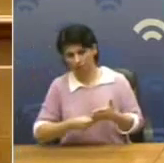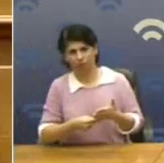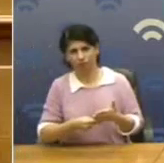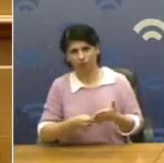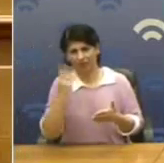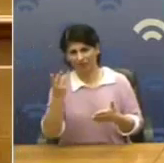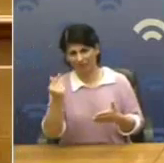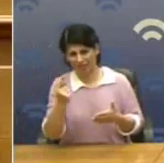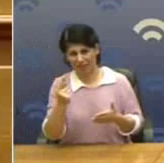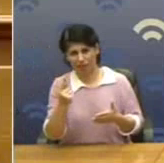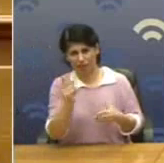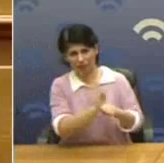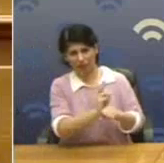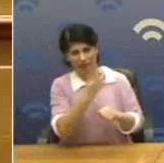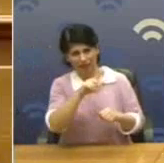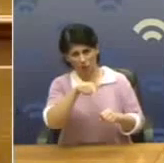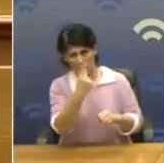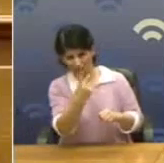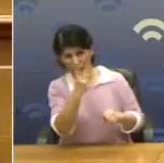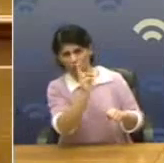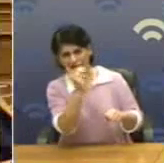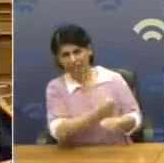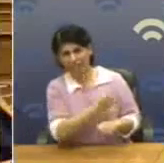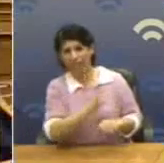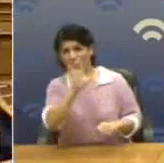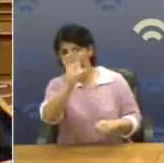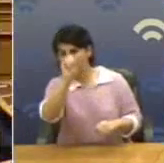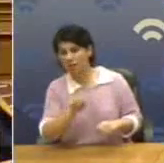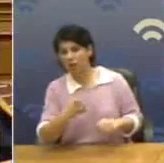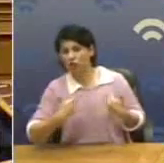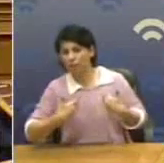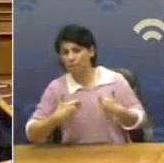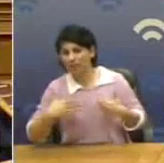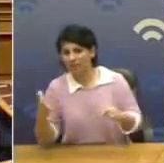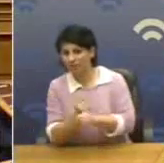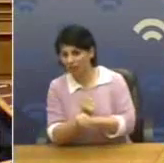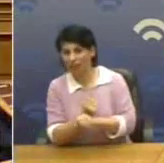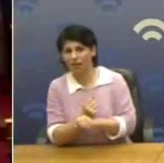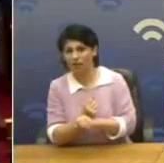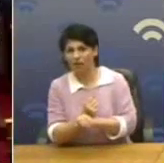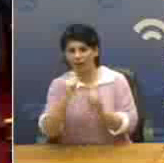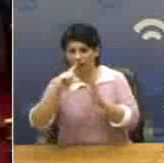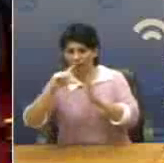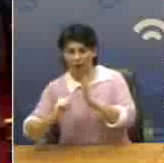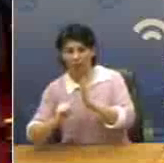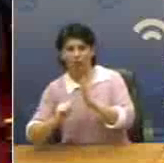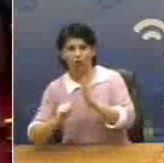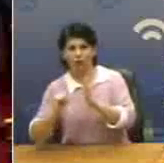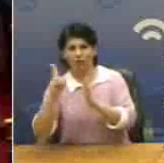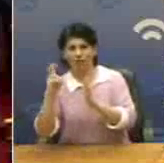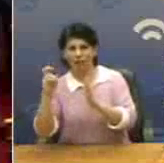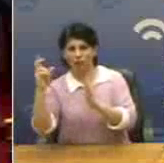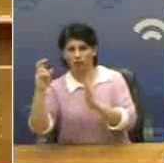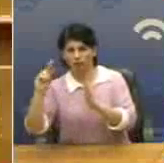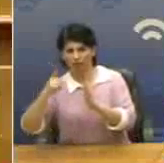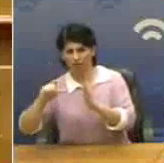4,5% και 4,2%? Μήπως εμείς καταφέραμε να μειώσουμε κατά 20 δισεκατομμύρια ευρώ